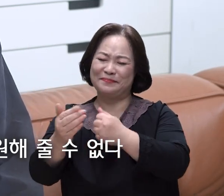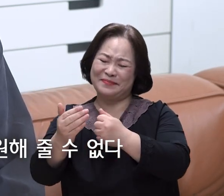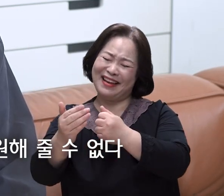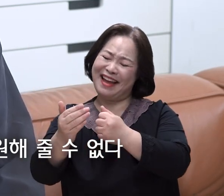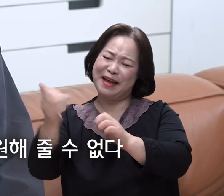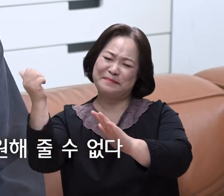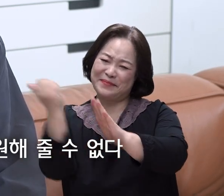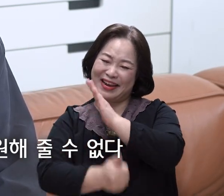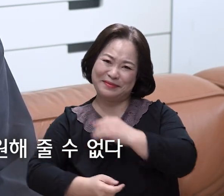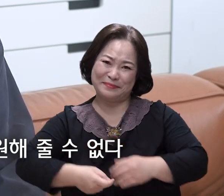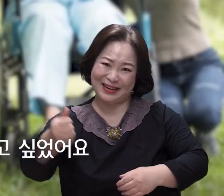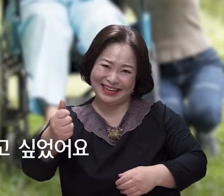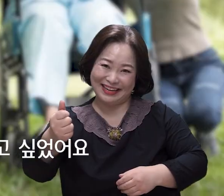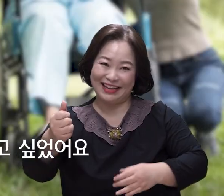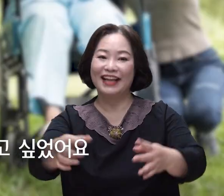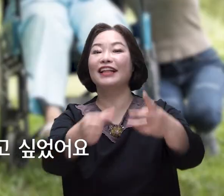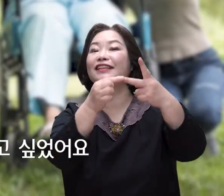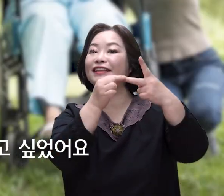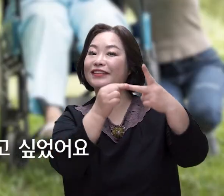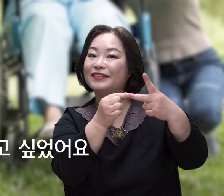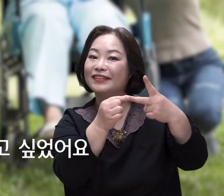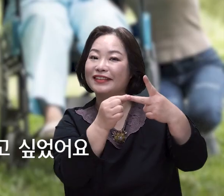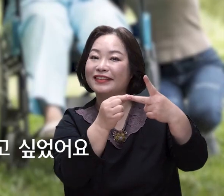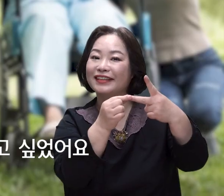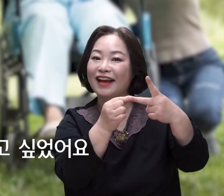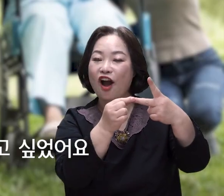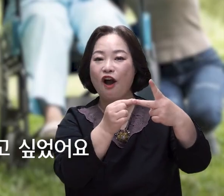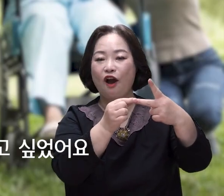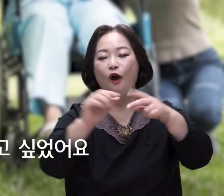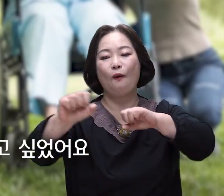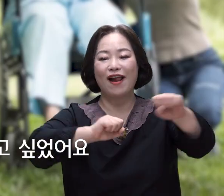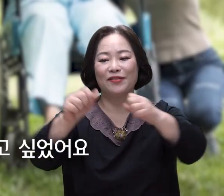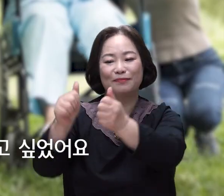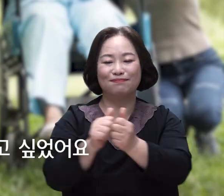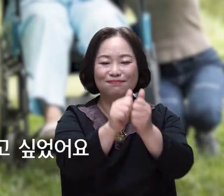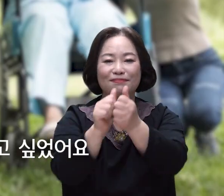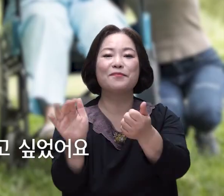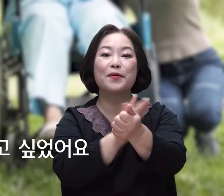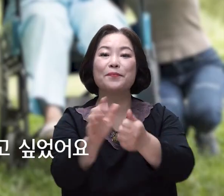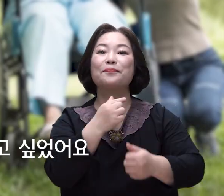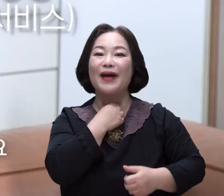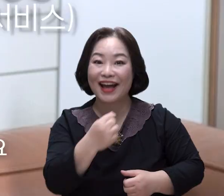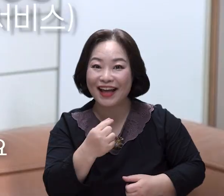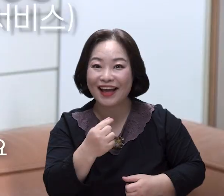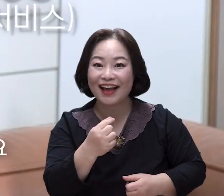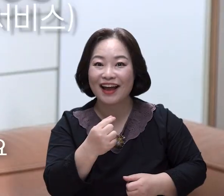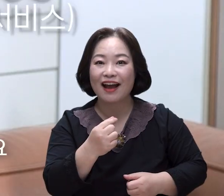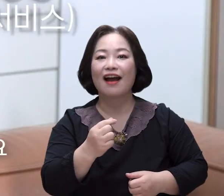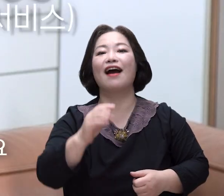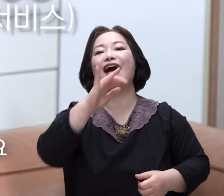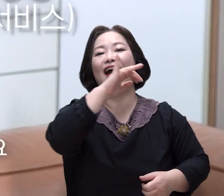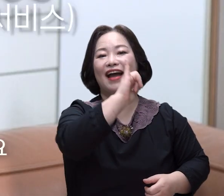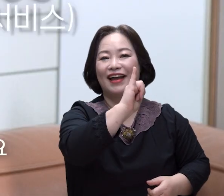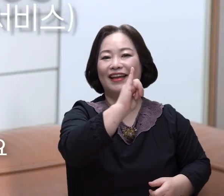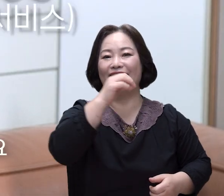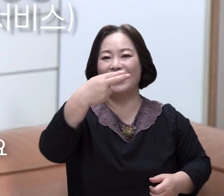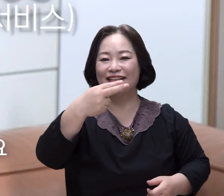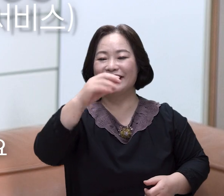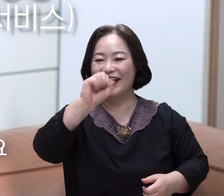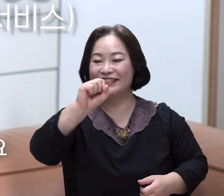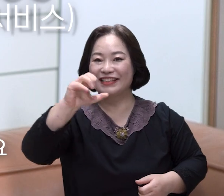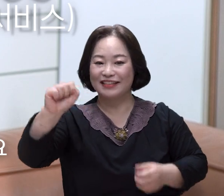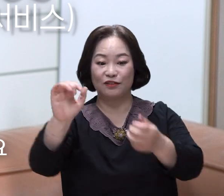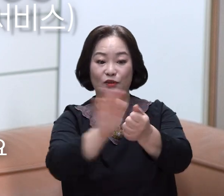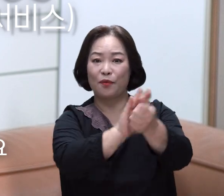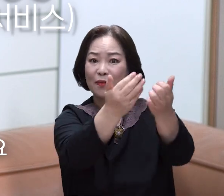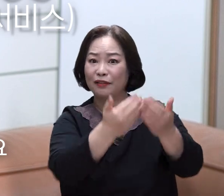때문에 지원해 줄 수 없다. 그래서 두 번째로 이제 활동 지원 서비스를 받고 싶었어요. IHSS라는